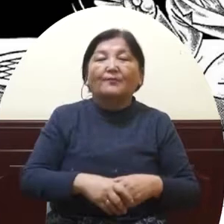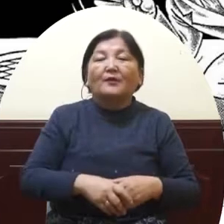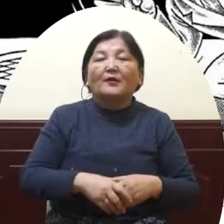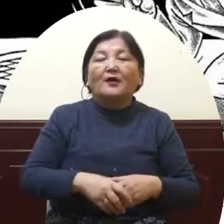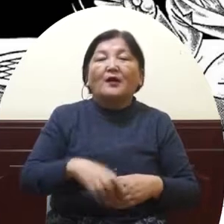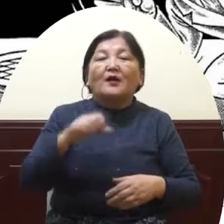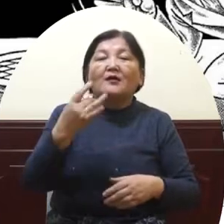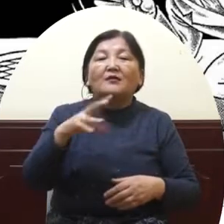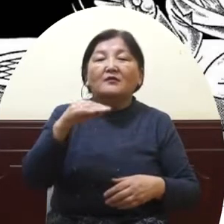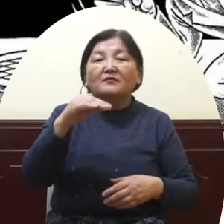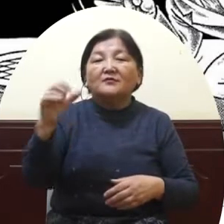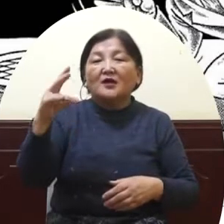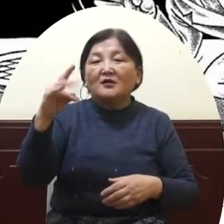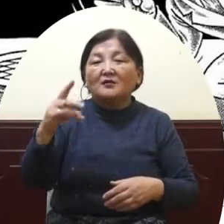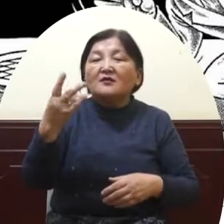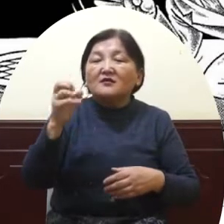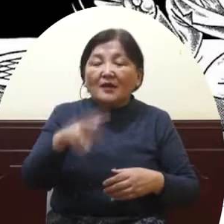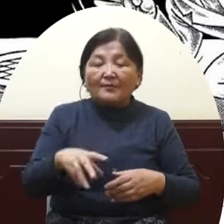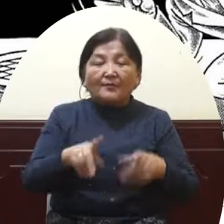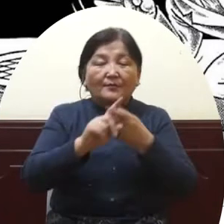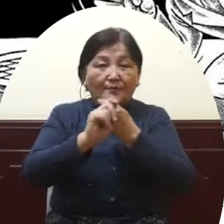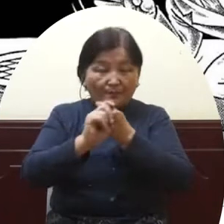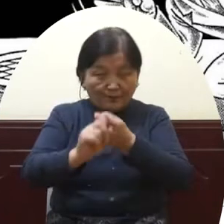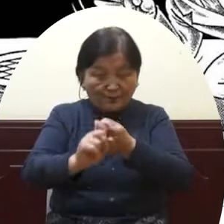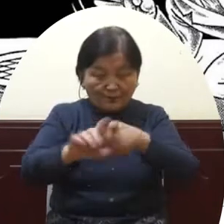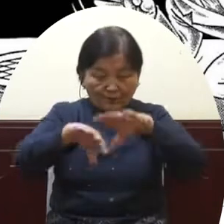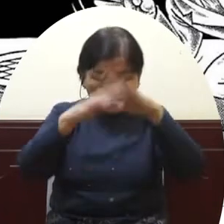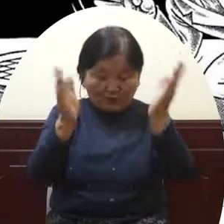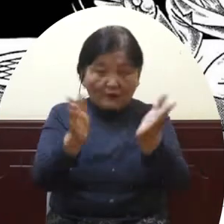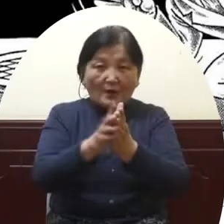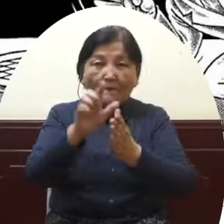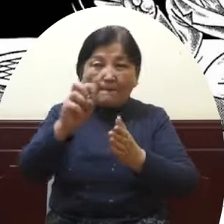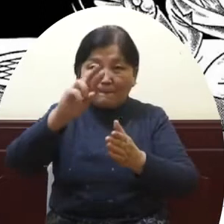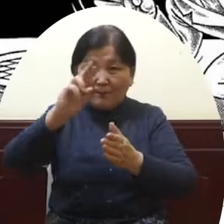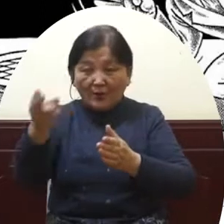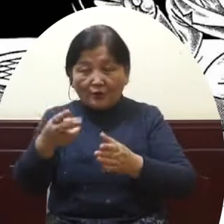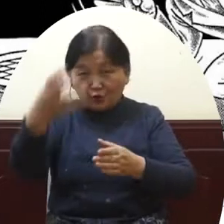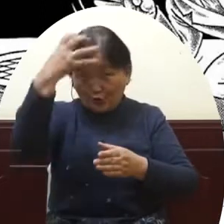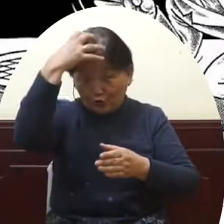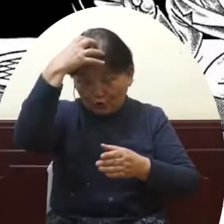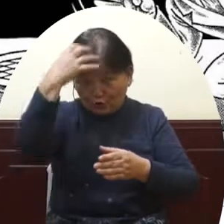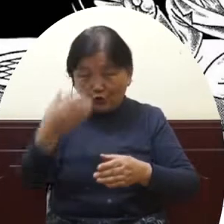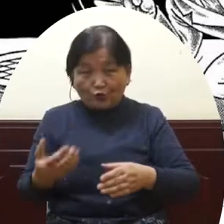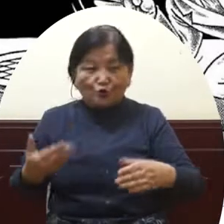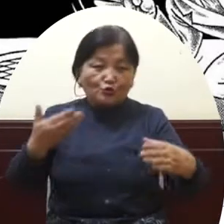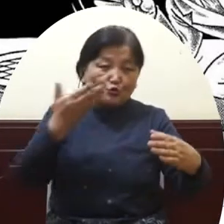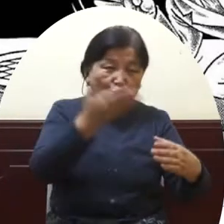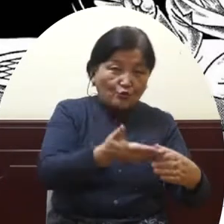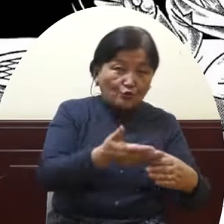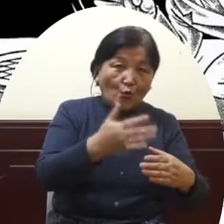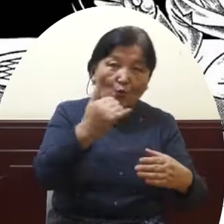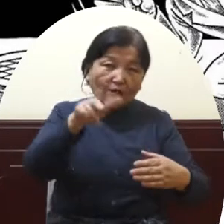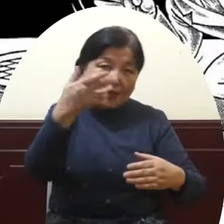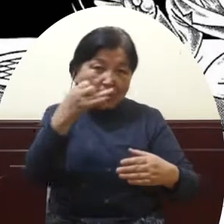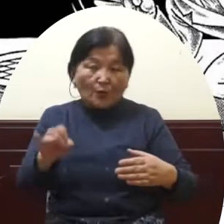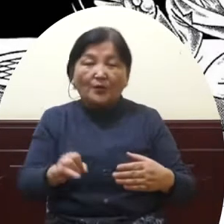цалингийн малчны дэтгэврийн оюутны сургалтын төлбөрийн бүх зээлүүдийг төрөөс төлж холбогдох хуулийг удахгүй санаачилна гэсэн ийм